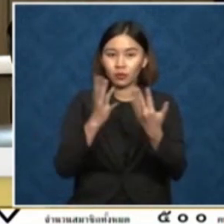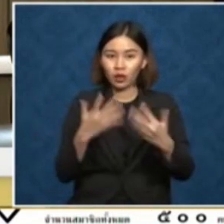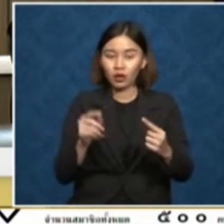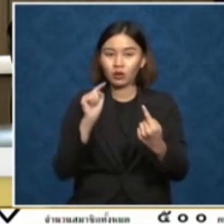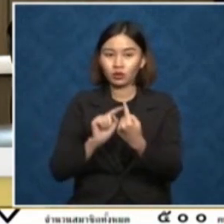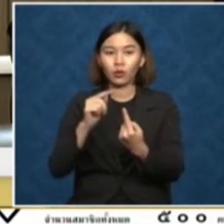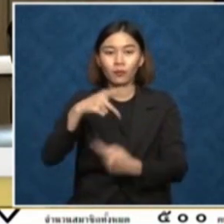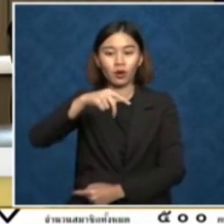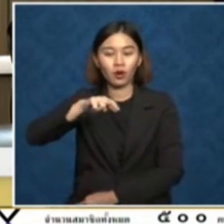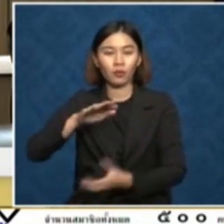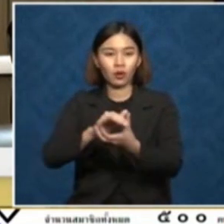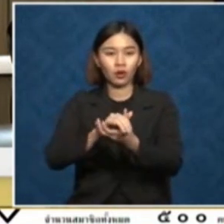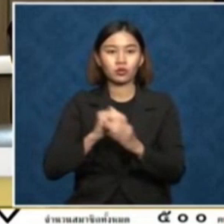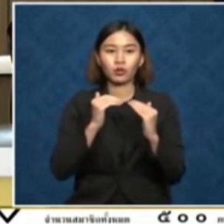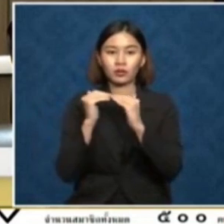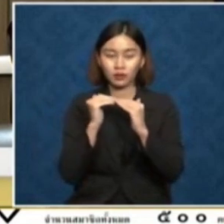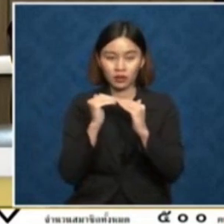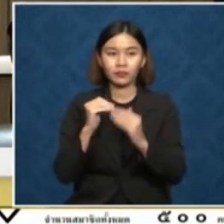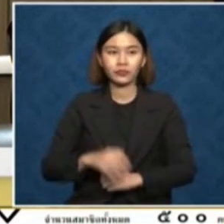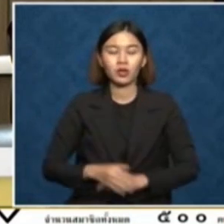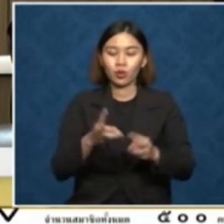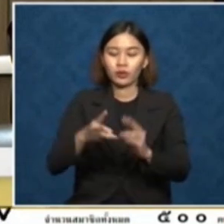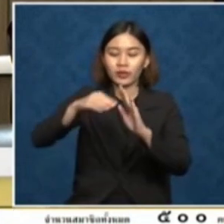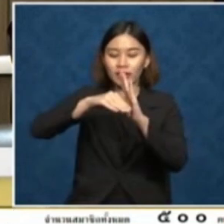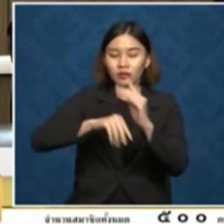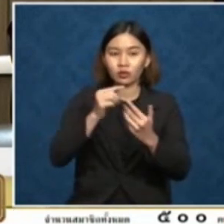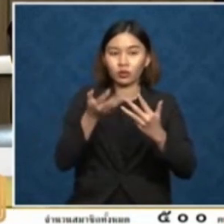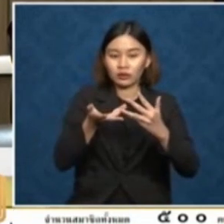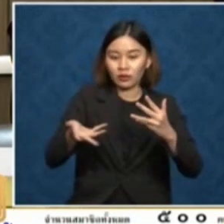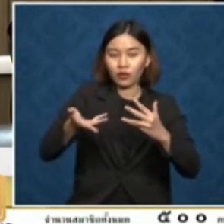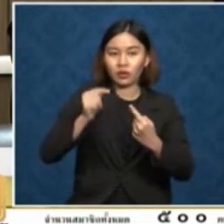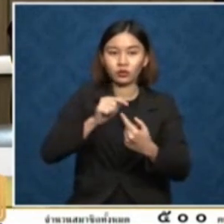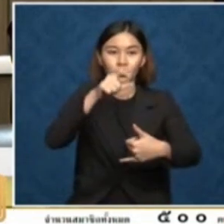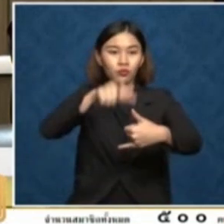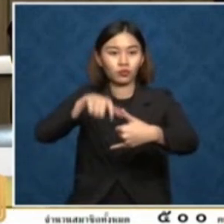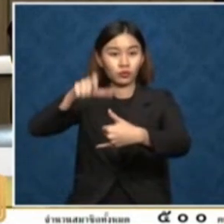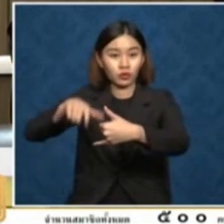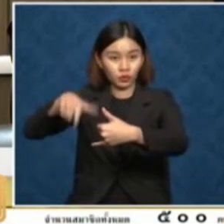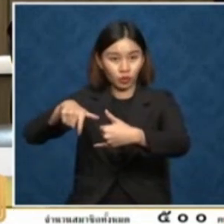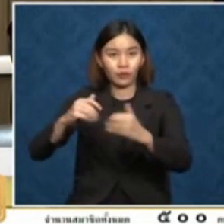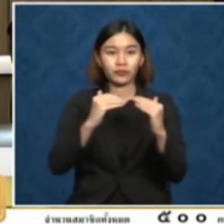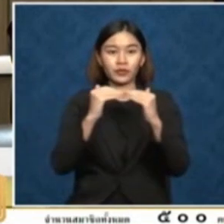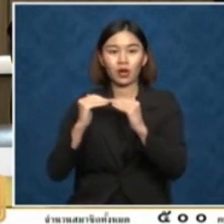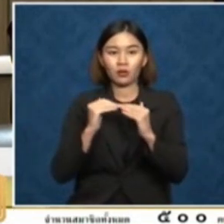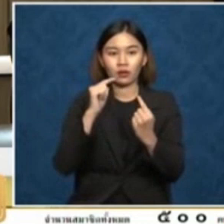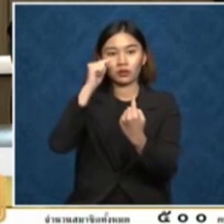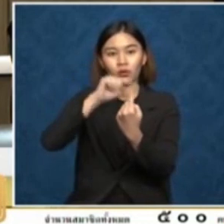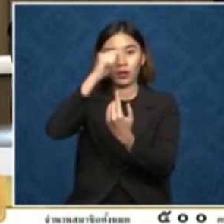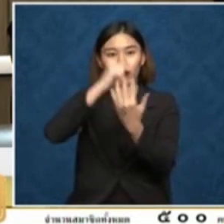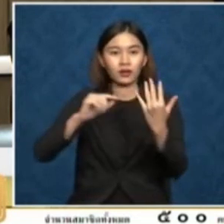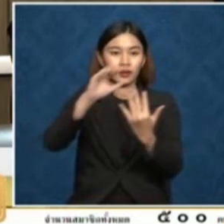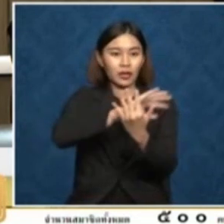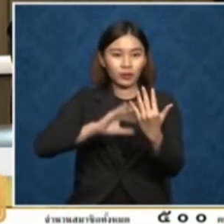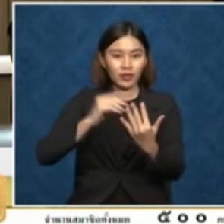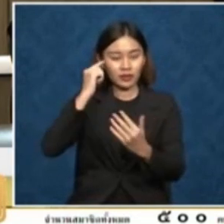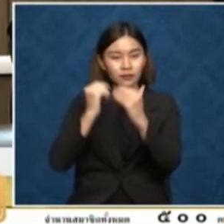ความหลากหลายของคนไทยซึ่งผมเชื่อมั่นครับว่าในพัฒนาการที่สภาของเรานี้ได้มีการริเริ่ม